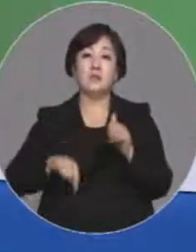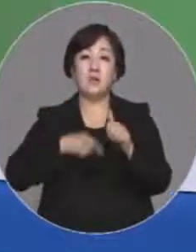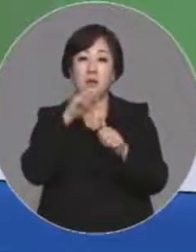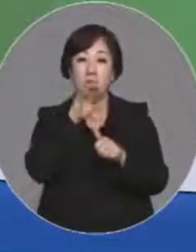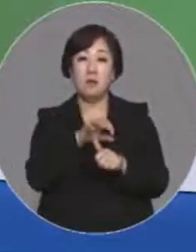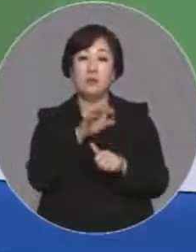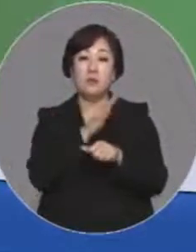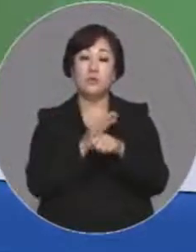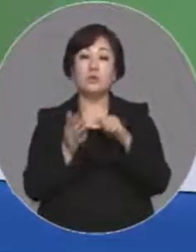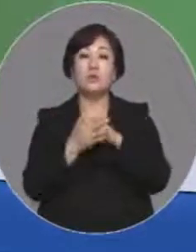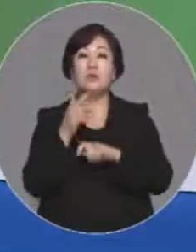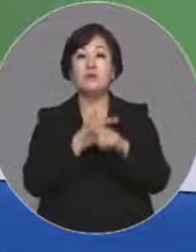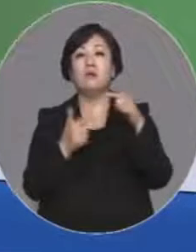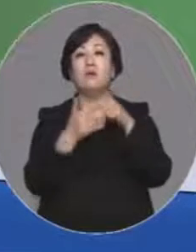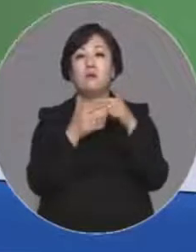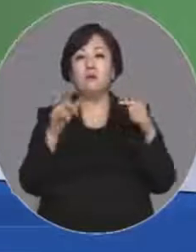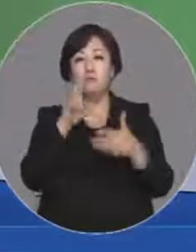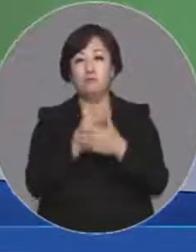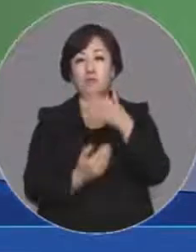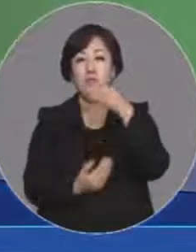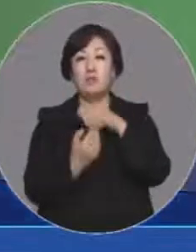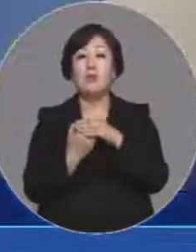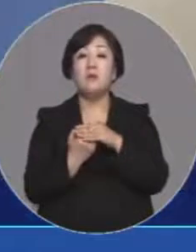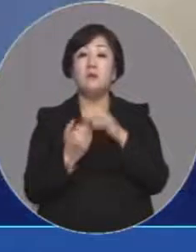들어가는 초유의 사태가 발생했습니다.